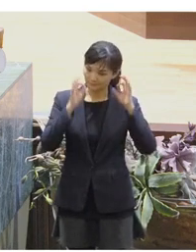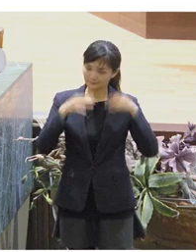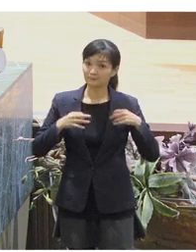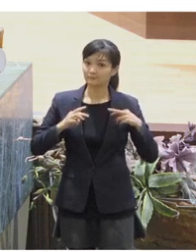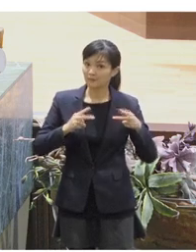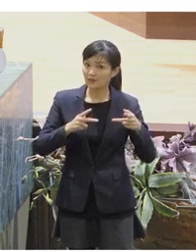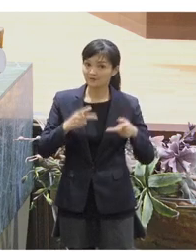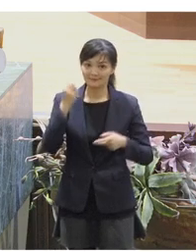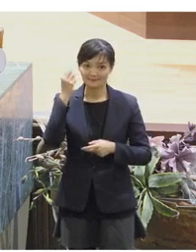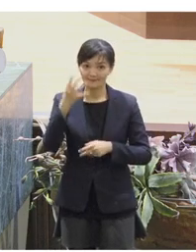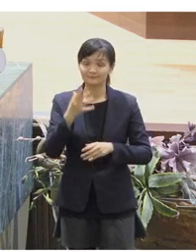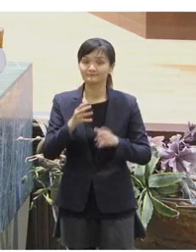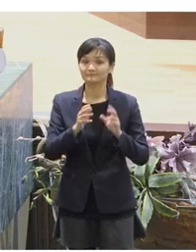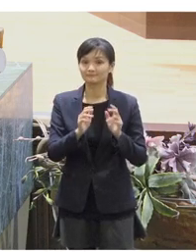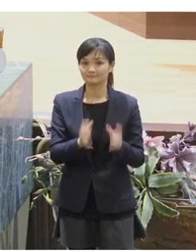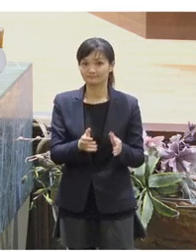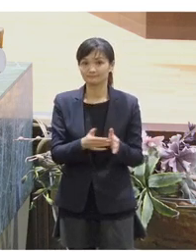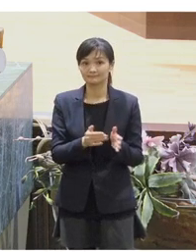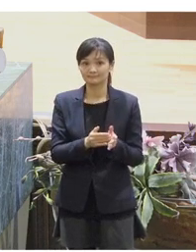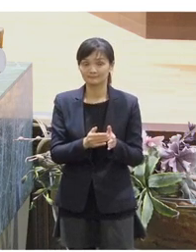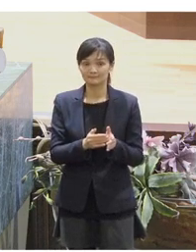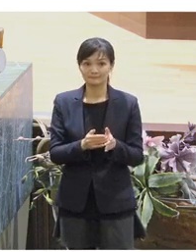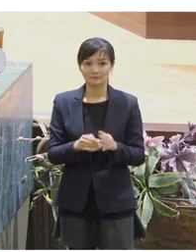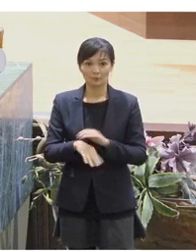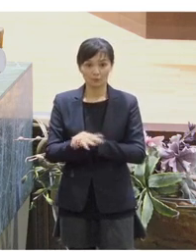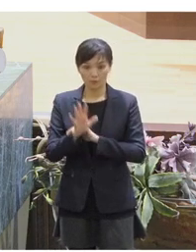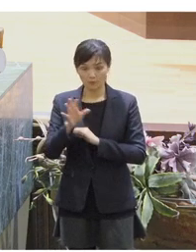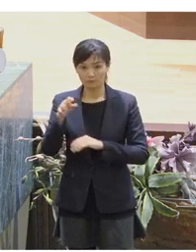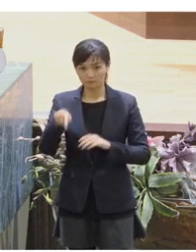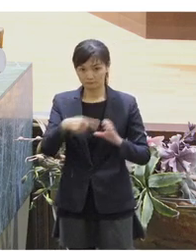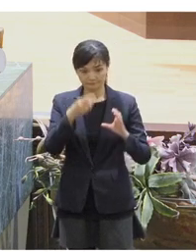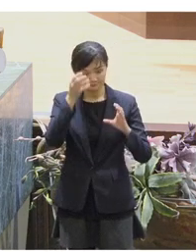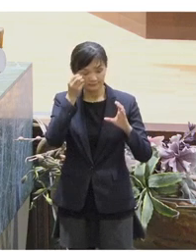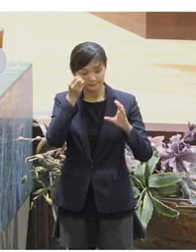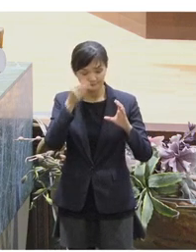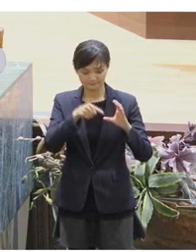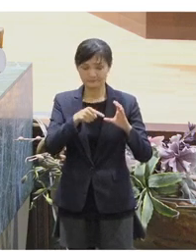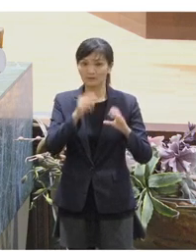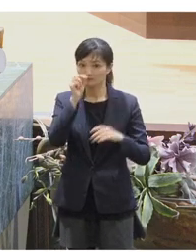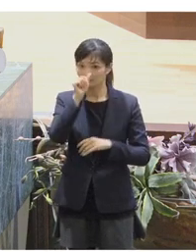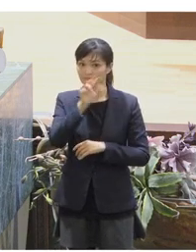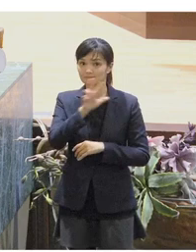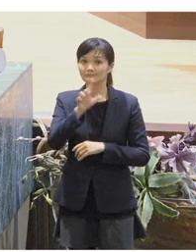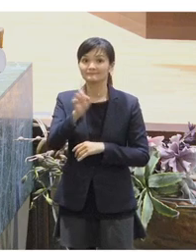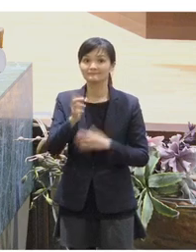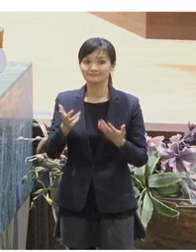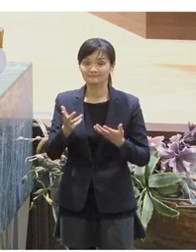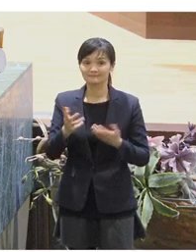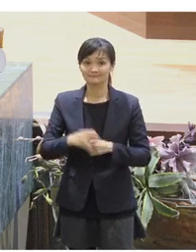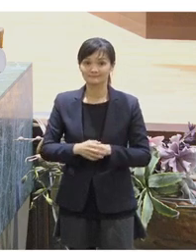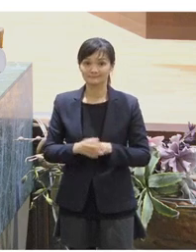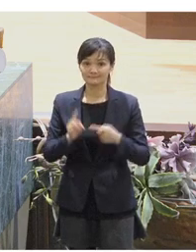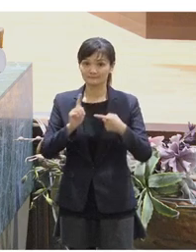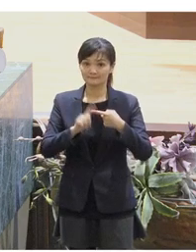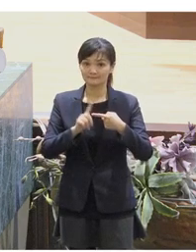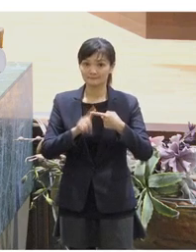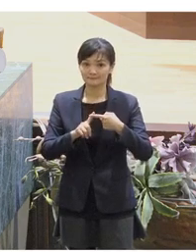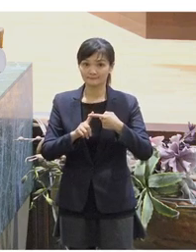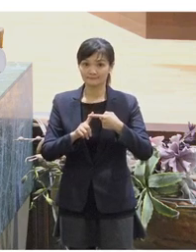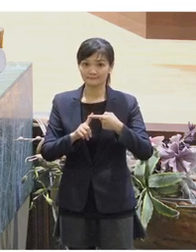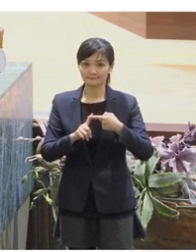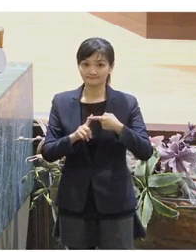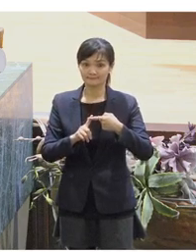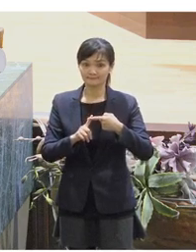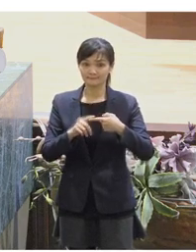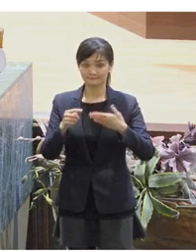看一下新的版本。那新的版本期待症它有三个特点，一个特点是说它一面是就